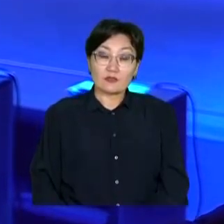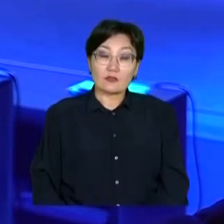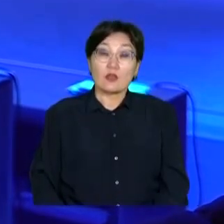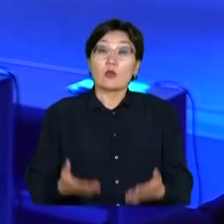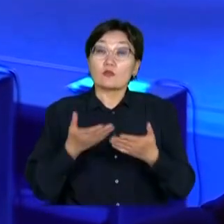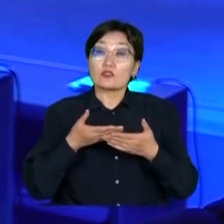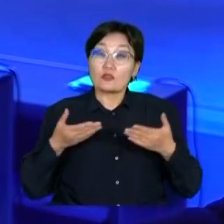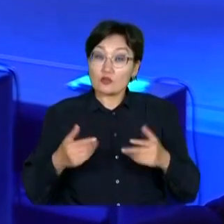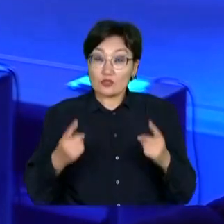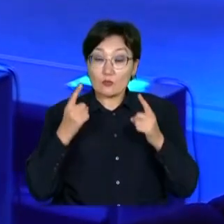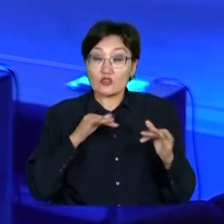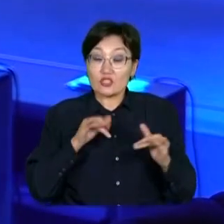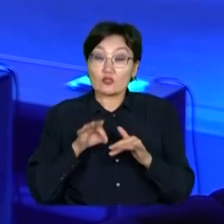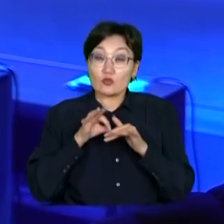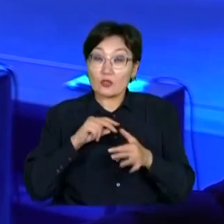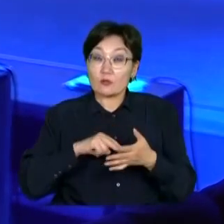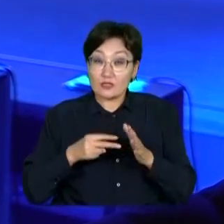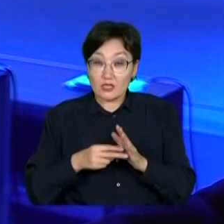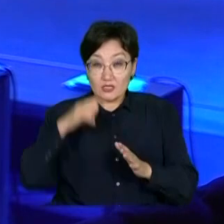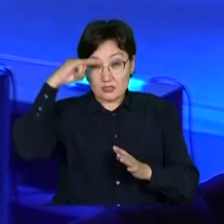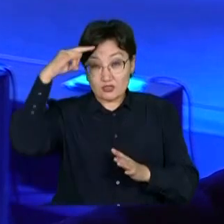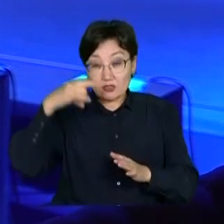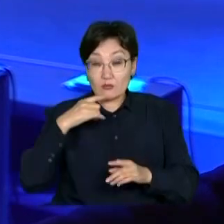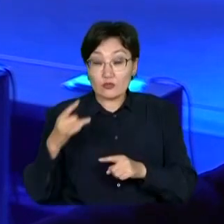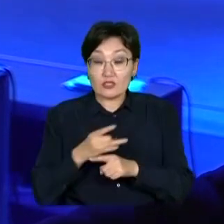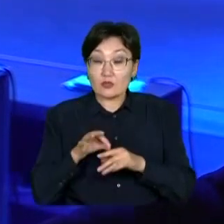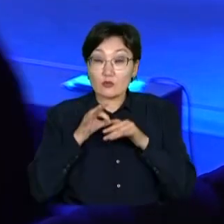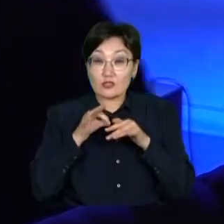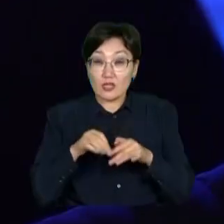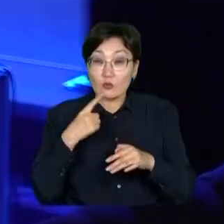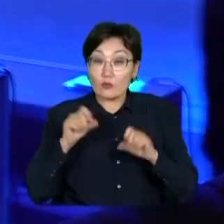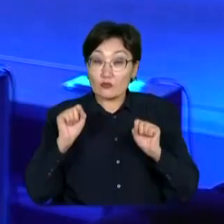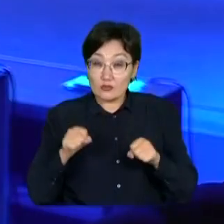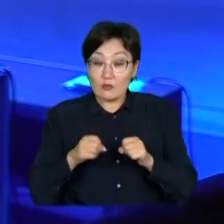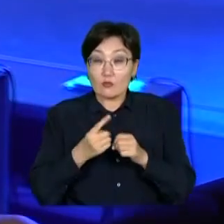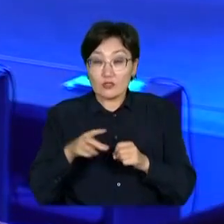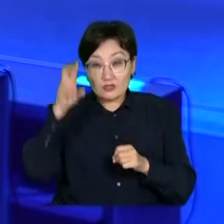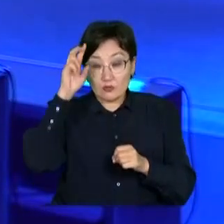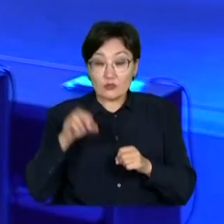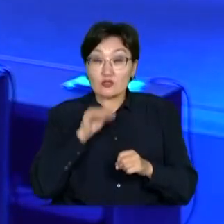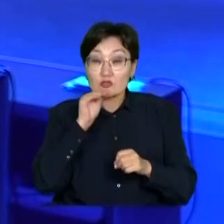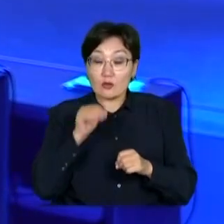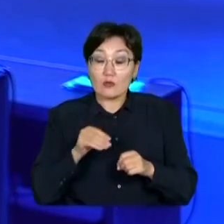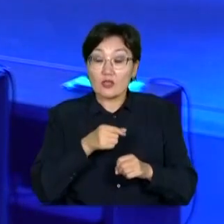Бүгін бізде үлкен шара өткелі жатыр. Қазақстанда алғаш рет өтіп жатыр десек болады. 11 елден кәсіби